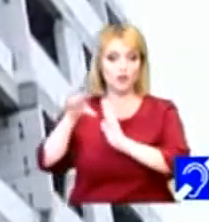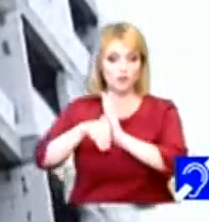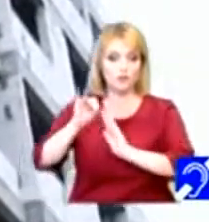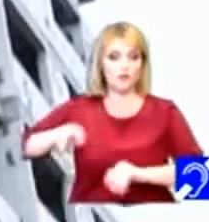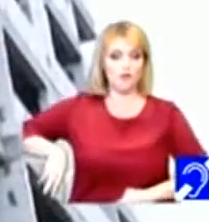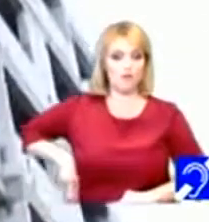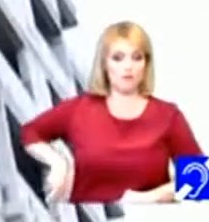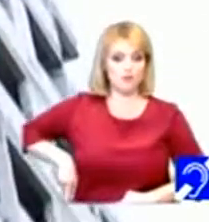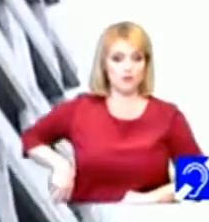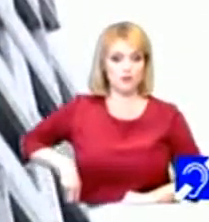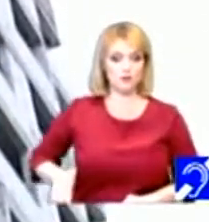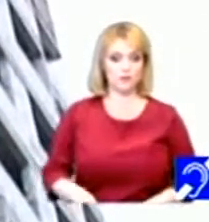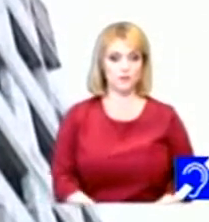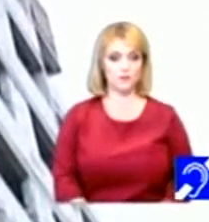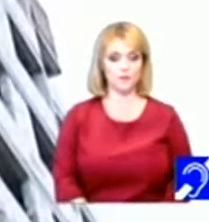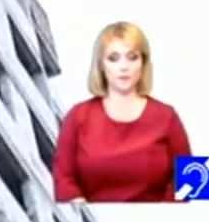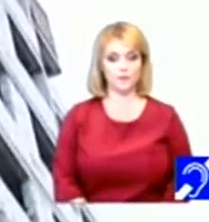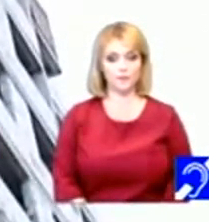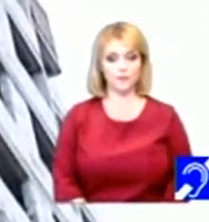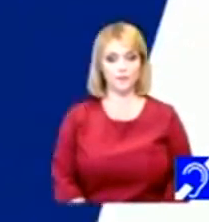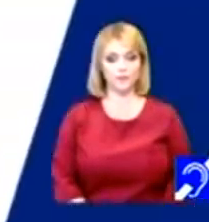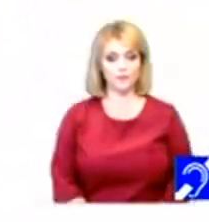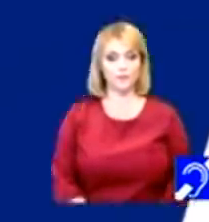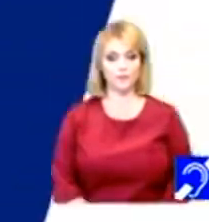persoane au fost păgubite de 50 de milioane de lei.